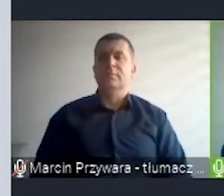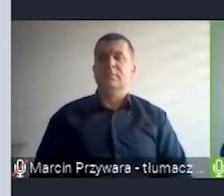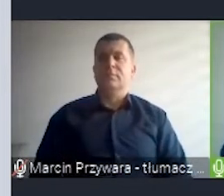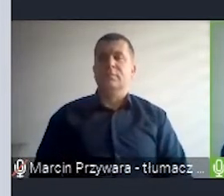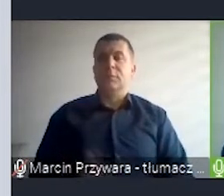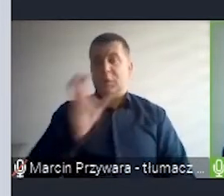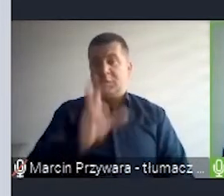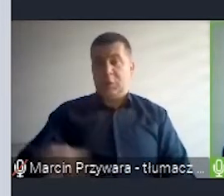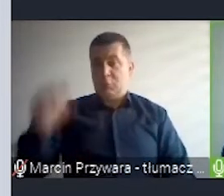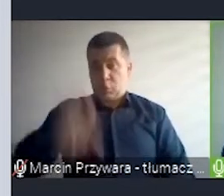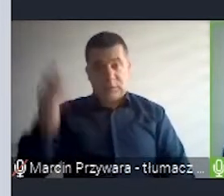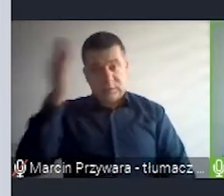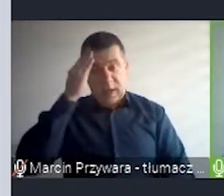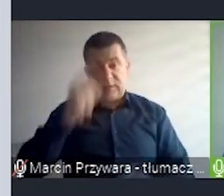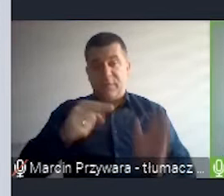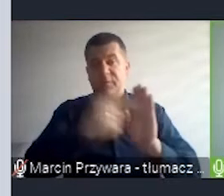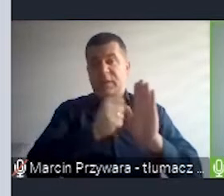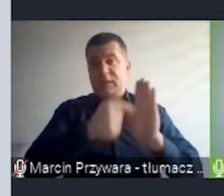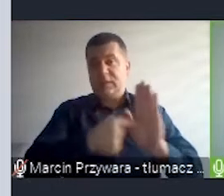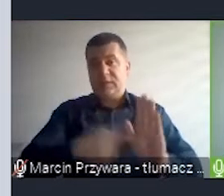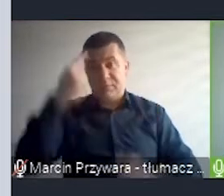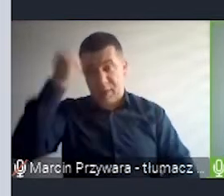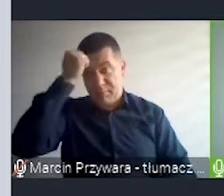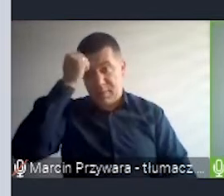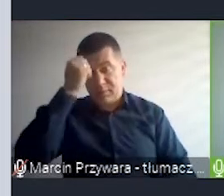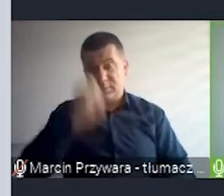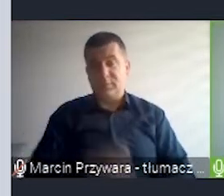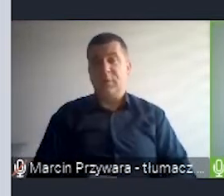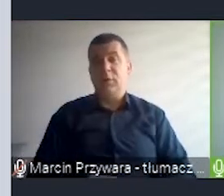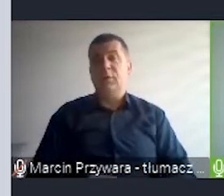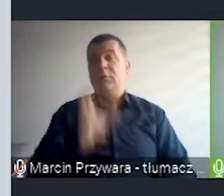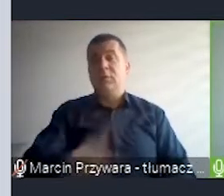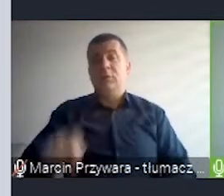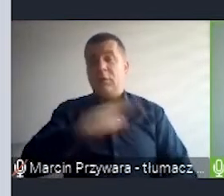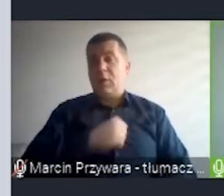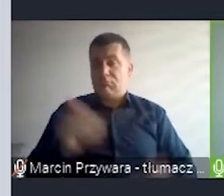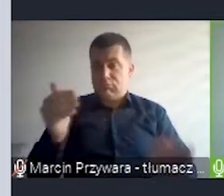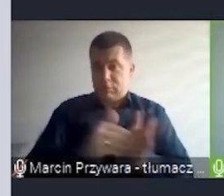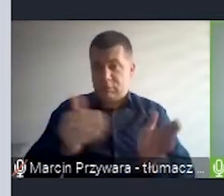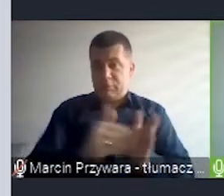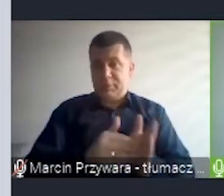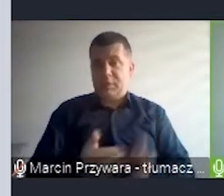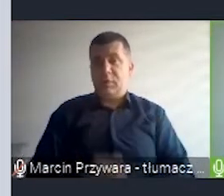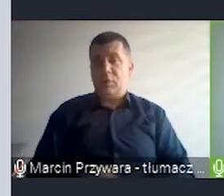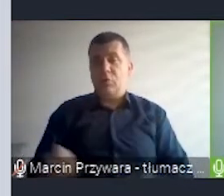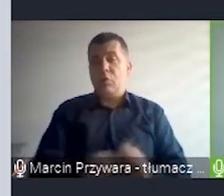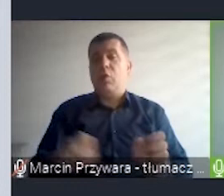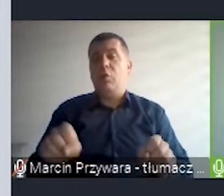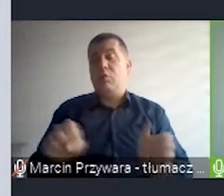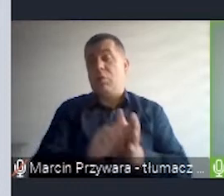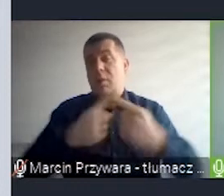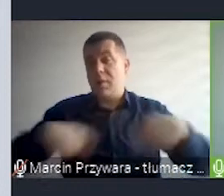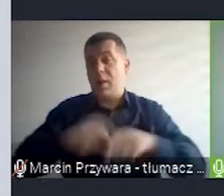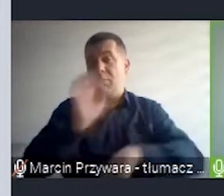czy państwo musicie znać te wytyczne na pamięć? Czy te wytyczne będą służyły państwu do realizacji projektu?